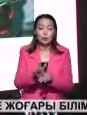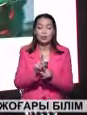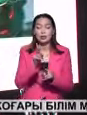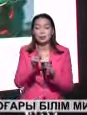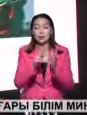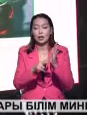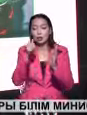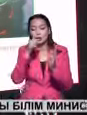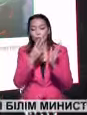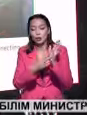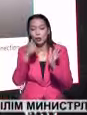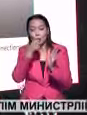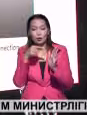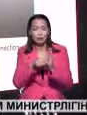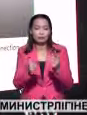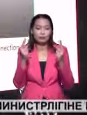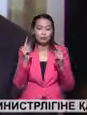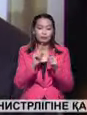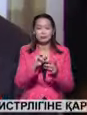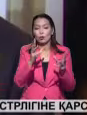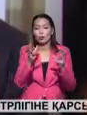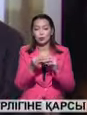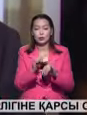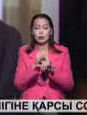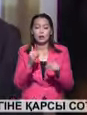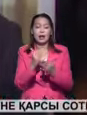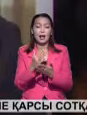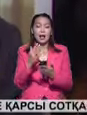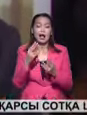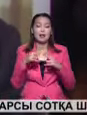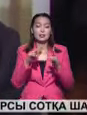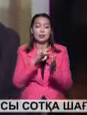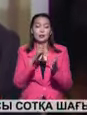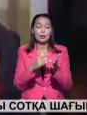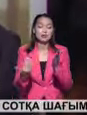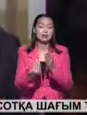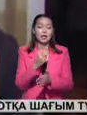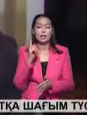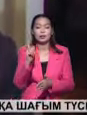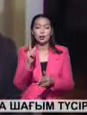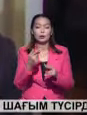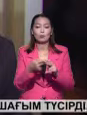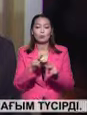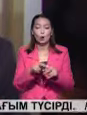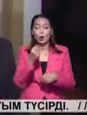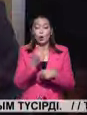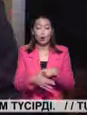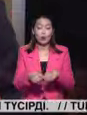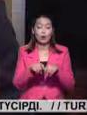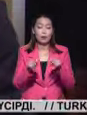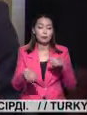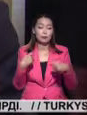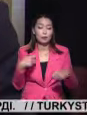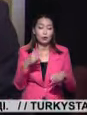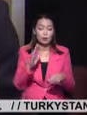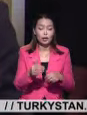89-шы жылы оның қырларын ашуды көздеп отыр. Астана қаласында біз жаңа Lexus дилерлік орталығының құрылысын бастап отырмыз. Және